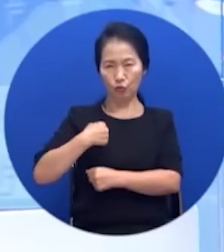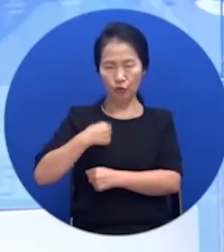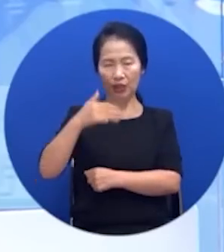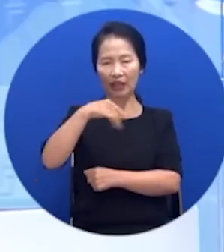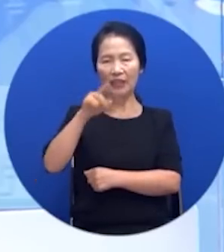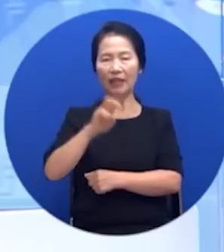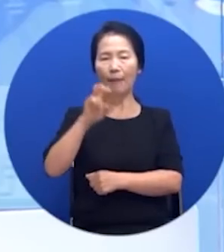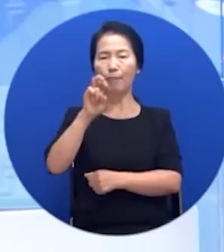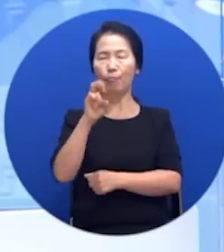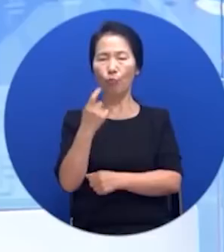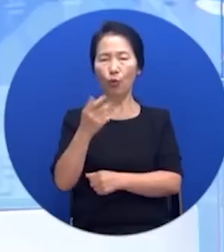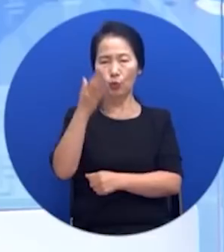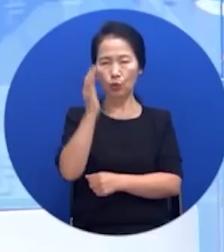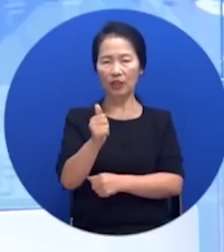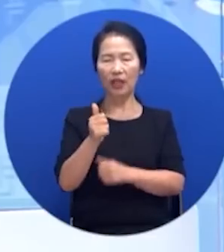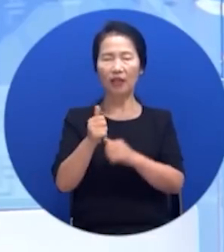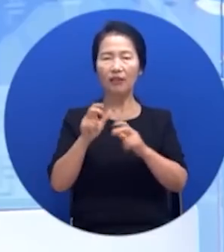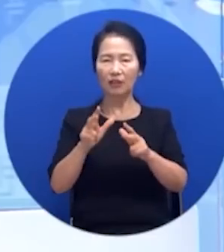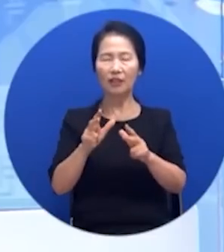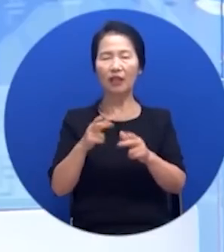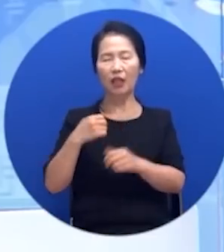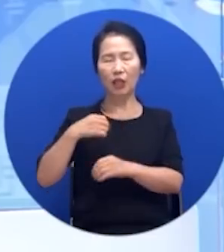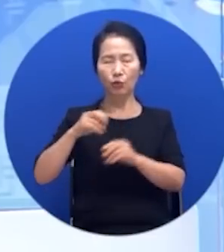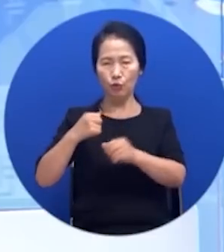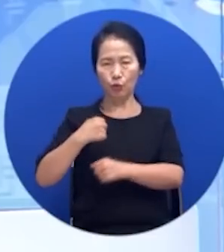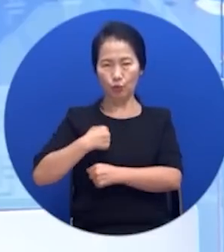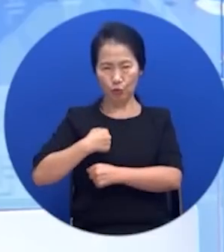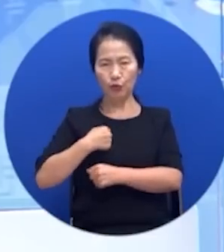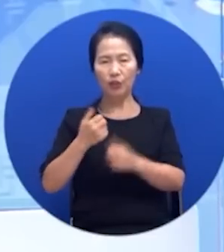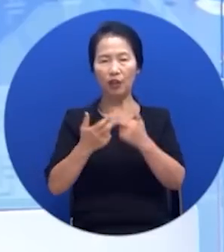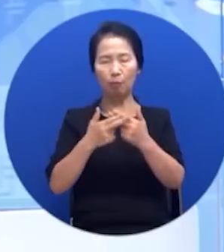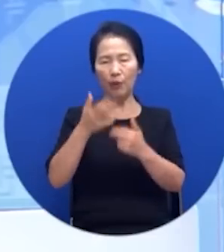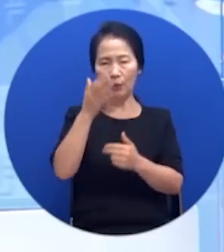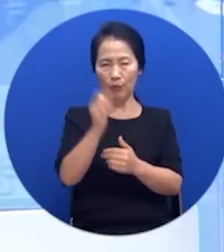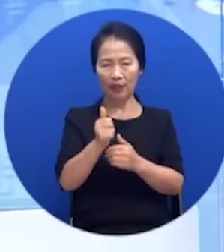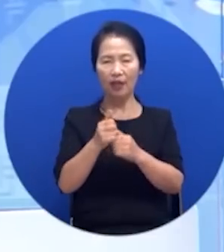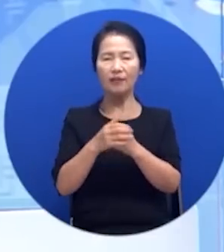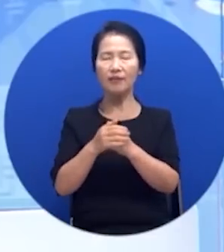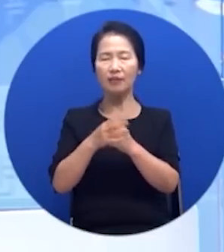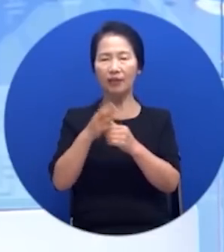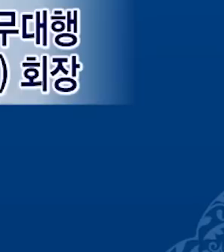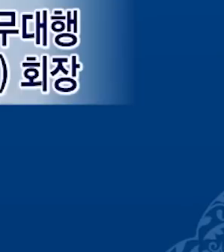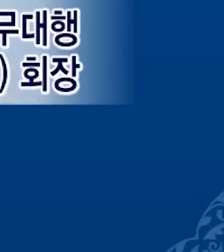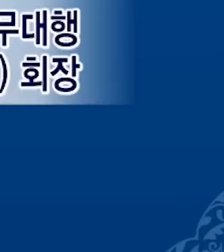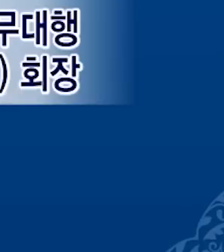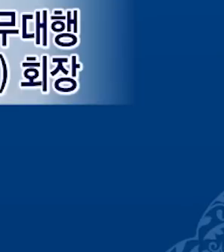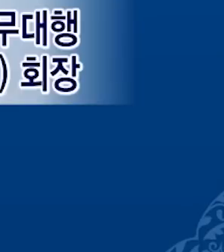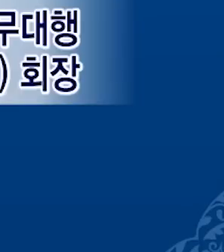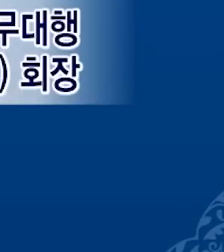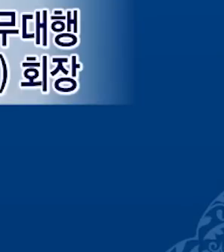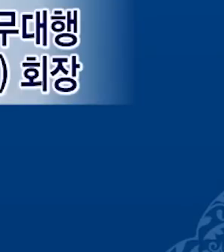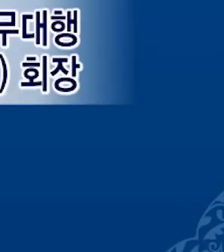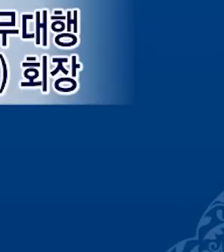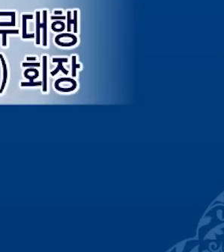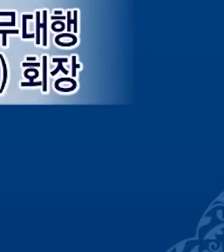참모총장이시며 현재 육군협회 회장이신 권호성 장로님께서 기도해 주시겠습니다.